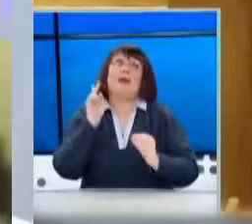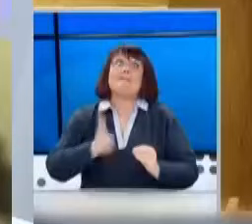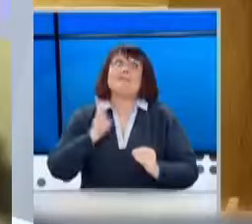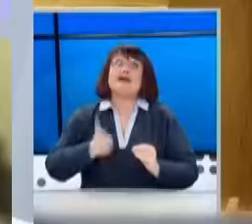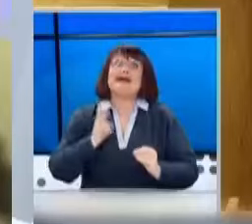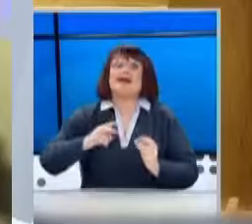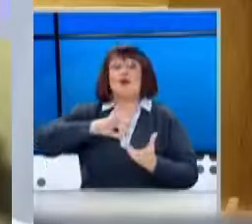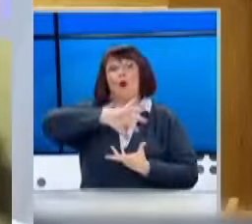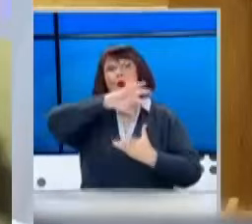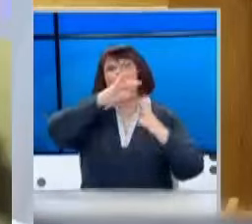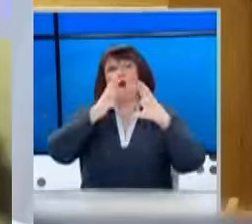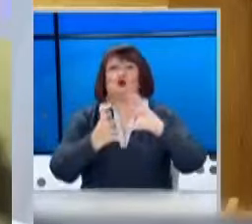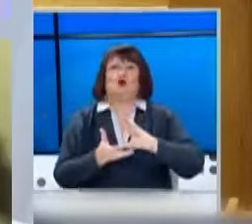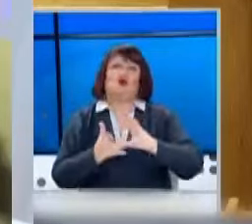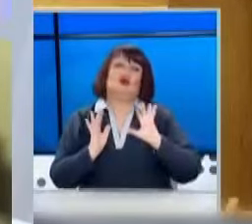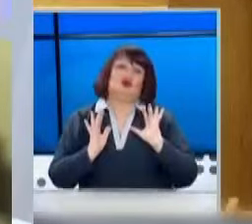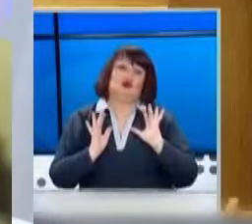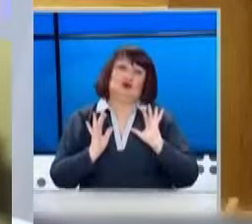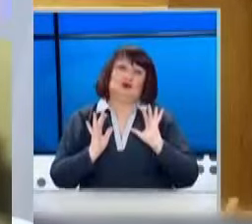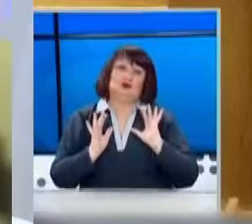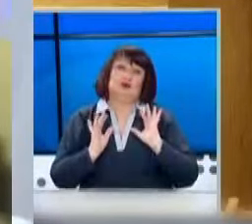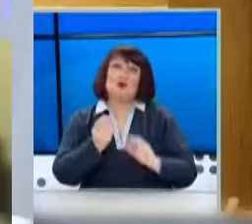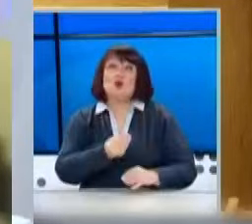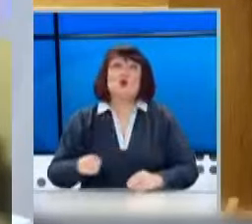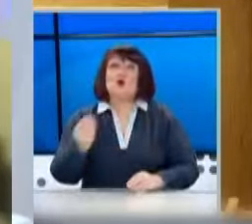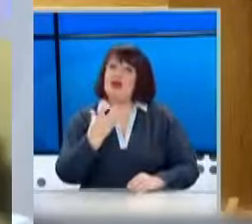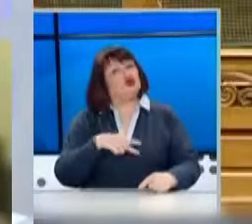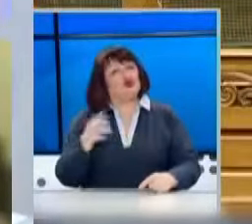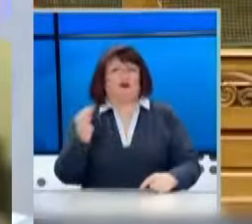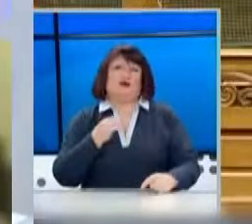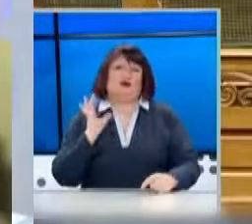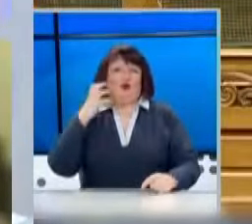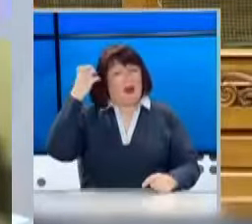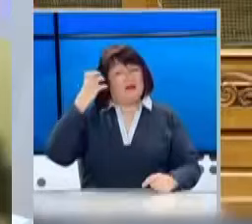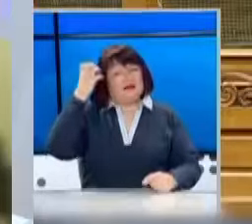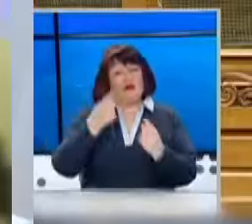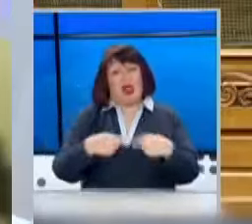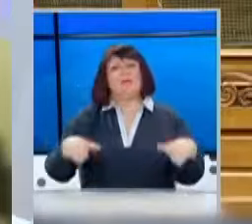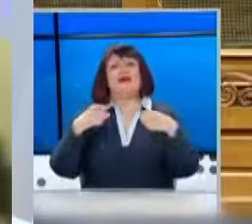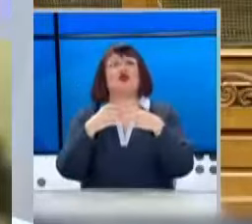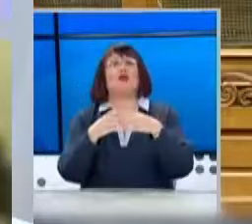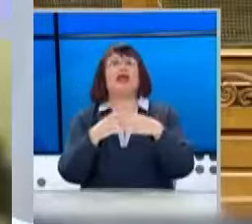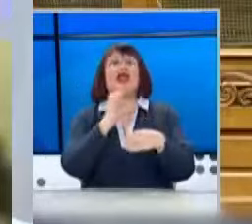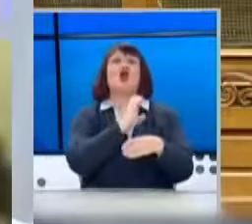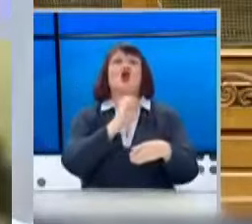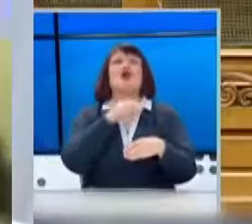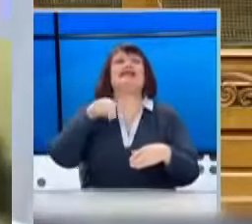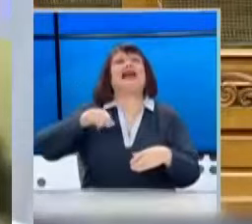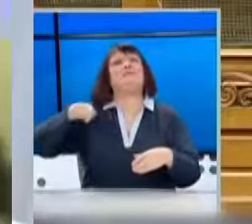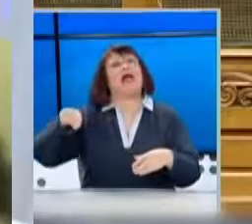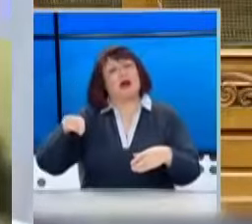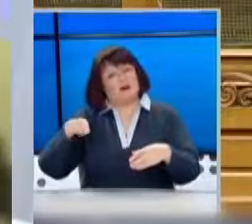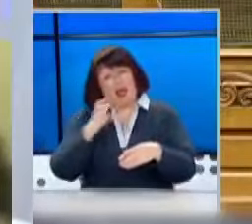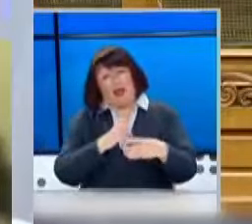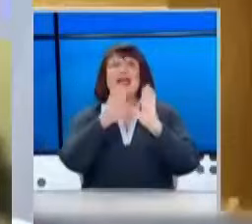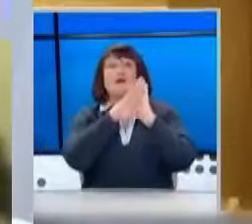κυρίου Ανδρουλάκη. Και είναι επίσης προφανές ότι αυτό που υπήρχε ως ανταγωνισμός